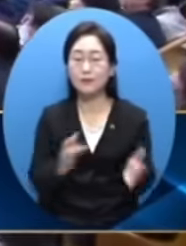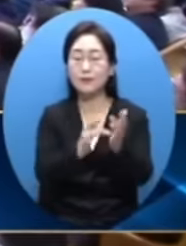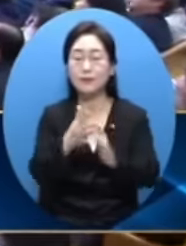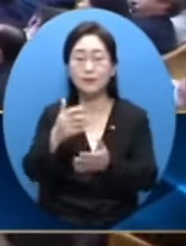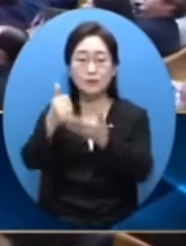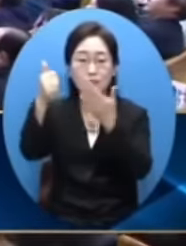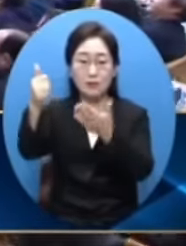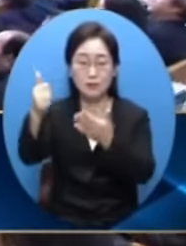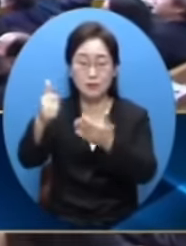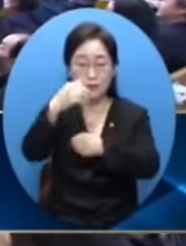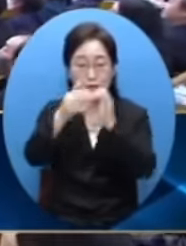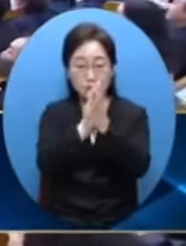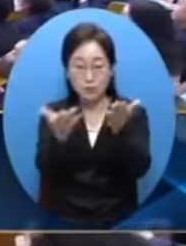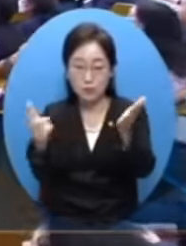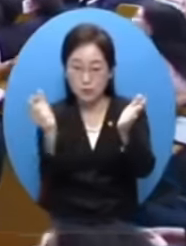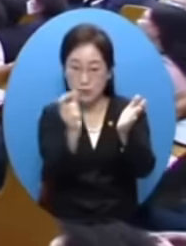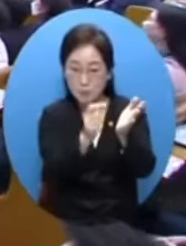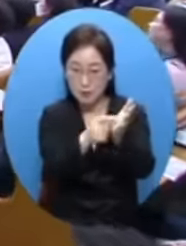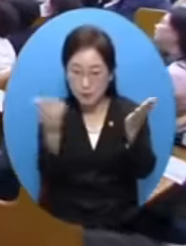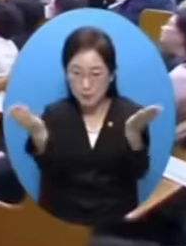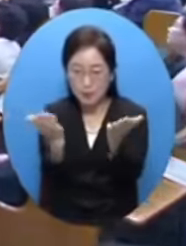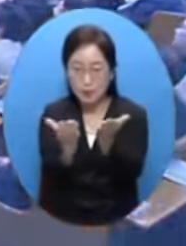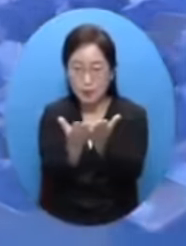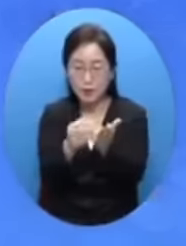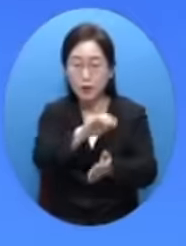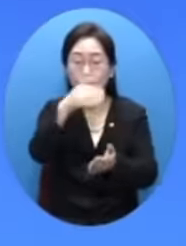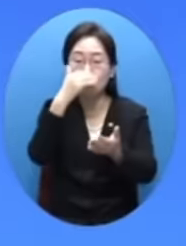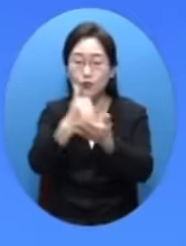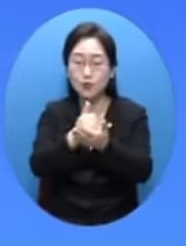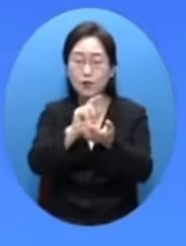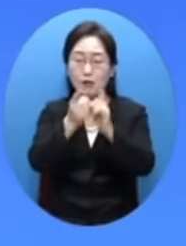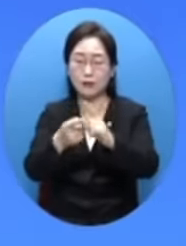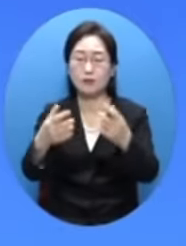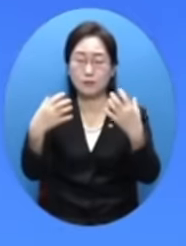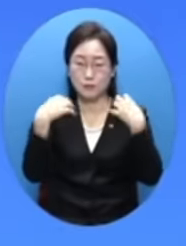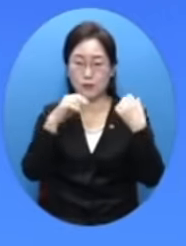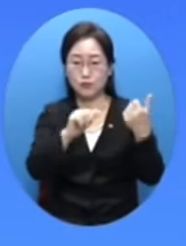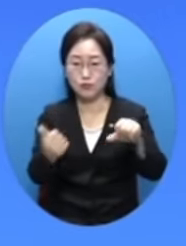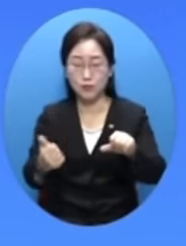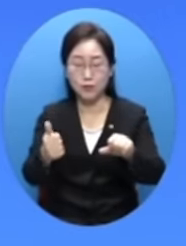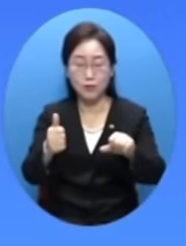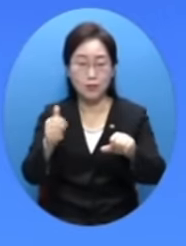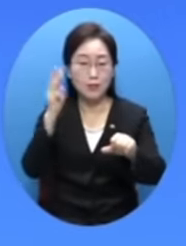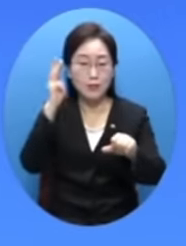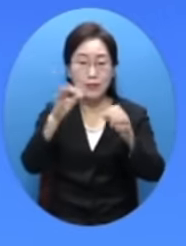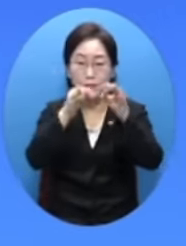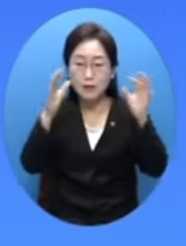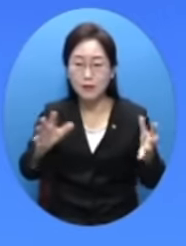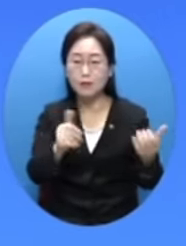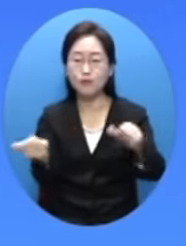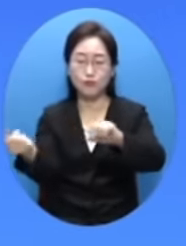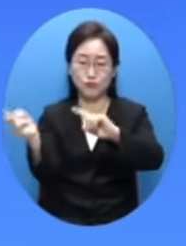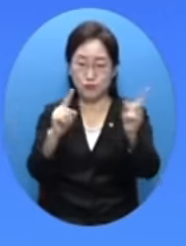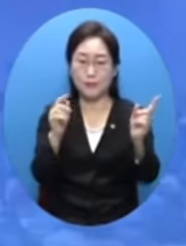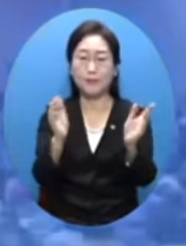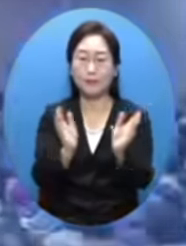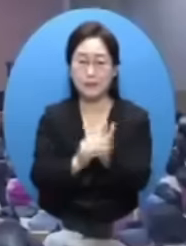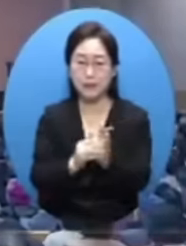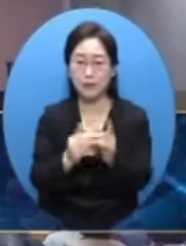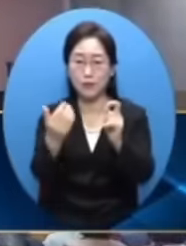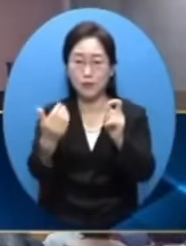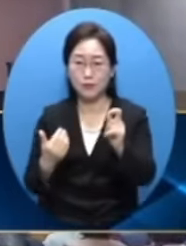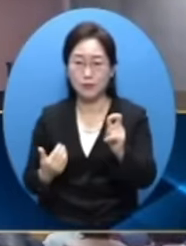예수님께서 성경의 기록대로 우리의 죄를 대신하여 죽으시고 3일 만에 부활하셨습니다.